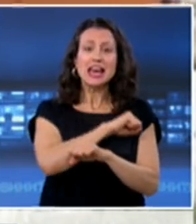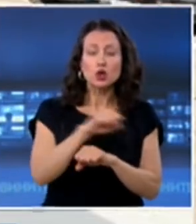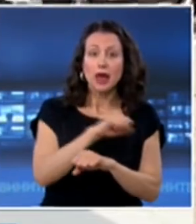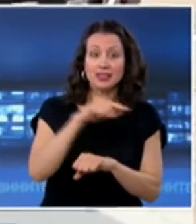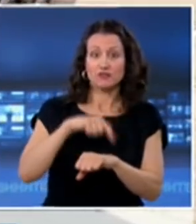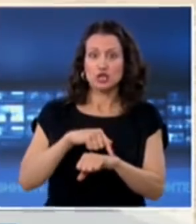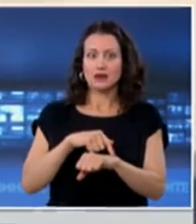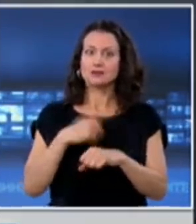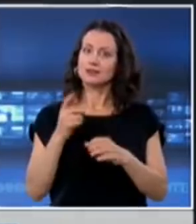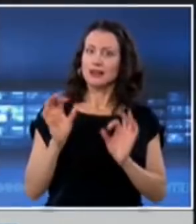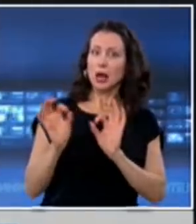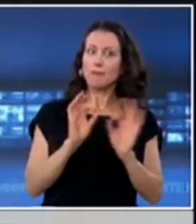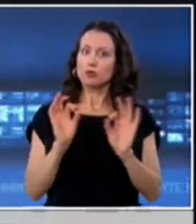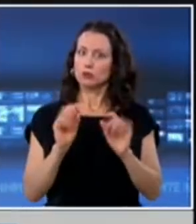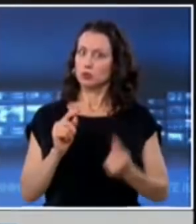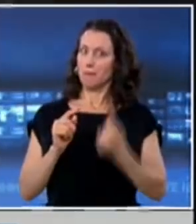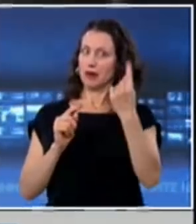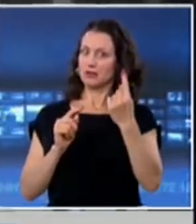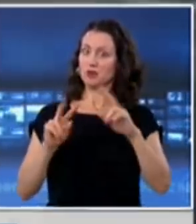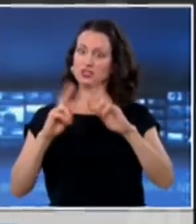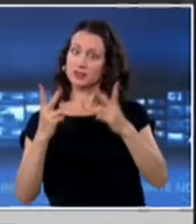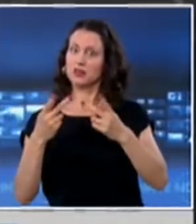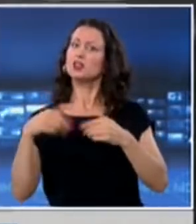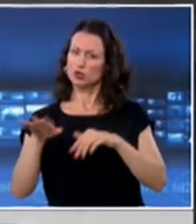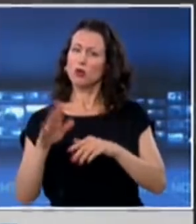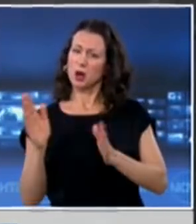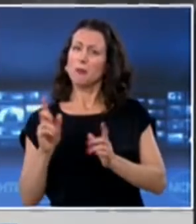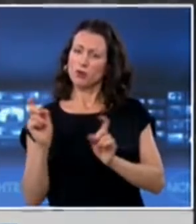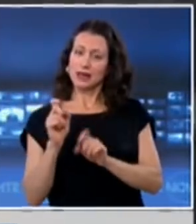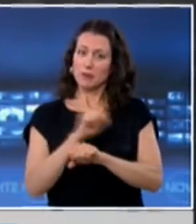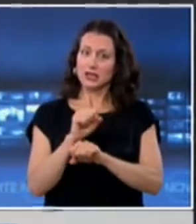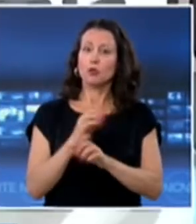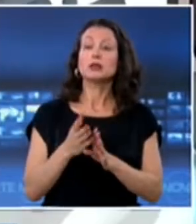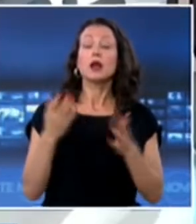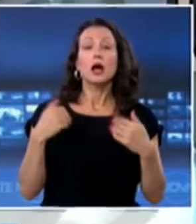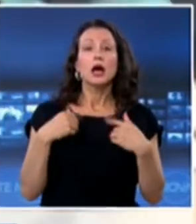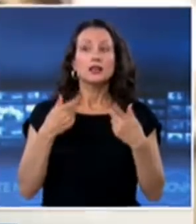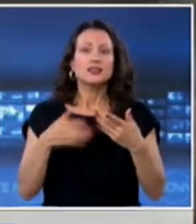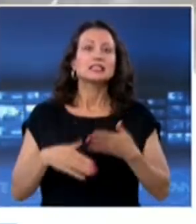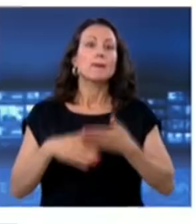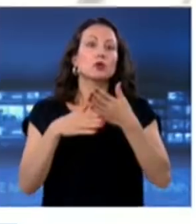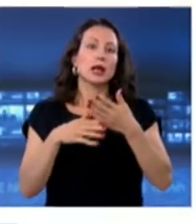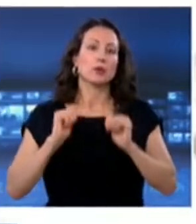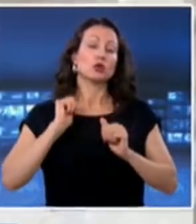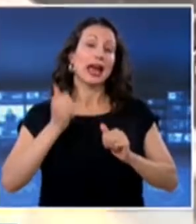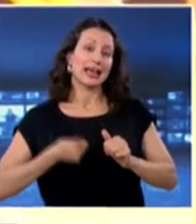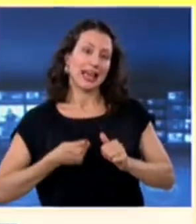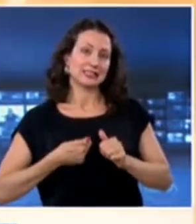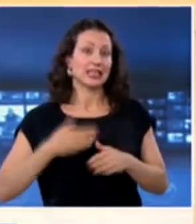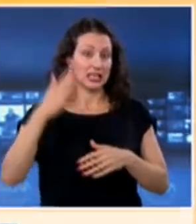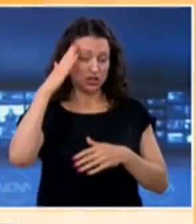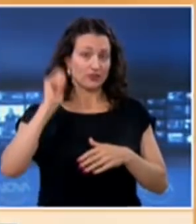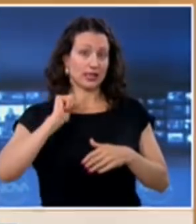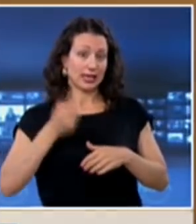света. Зрелището е заснето с участието на професионални каскадьори и с подкрепата на Държавната агенция безопасност на движение по